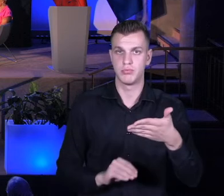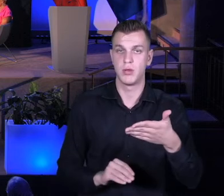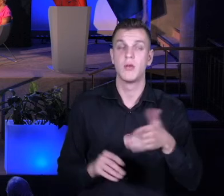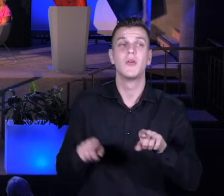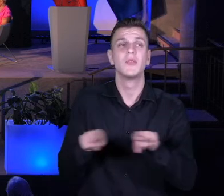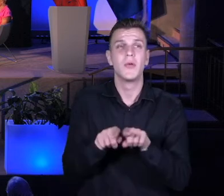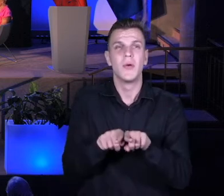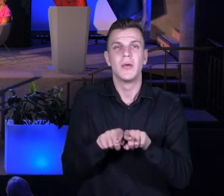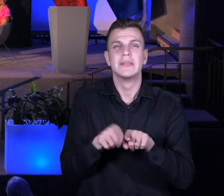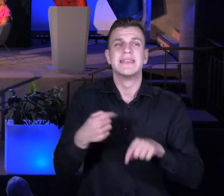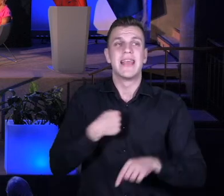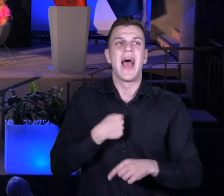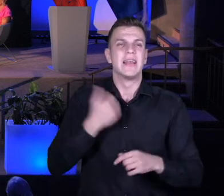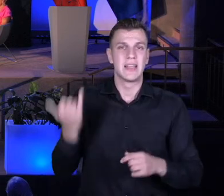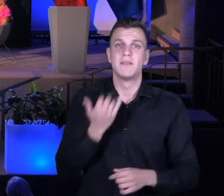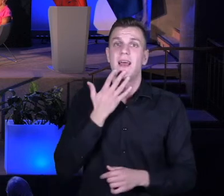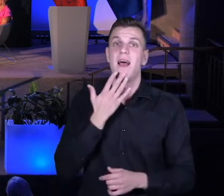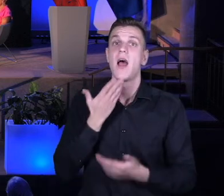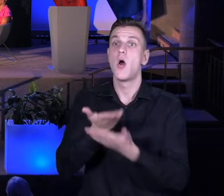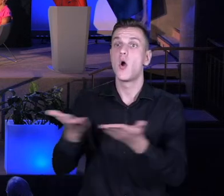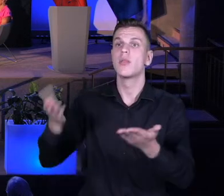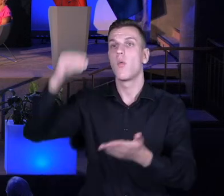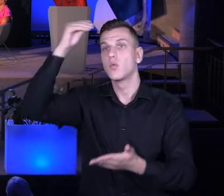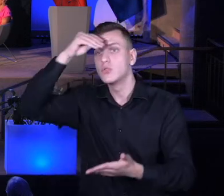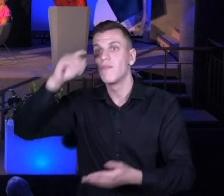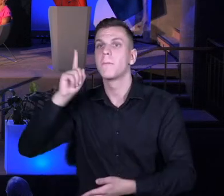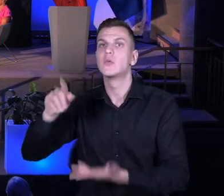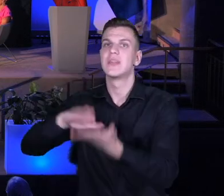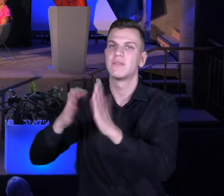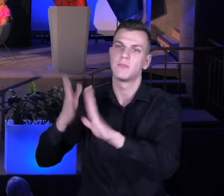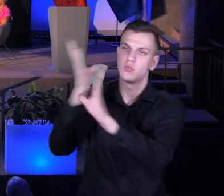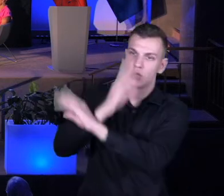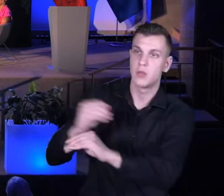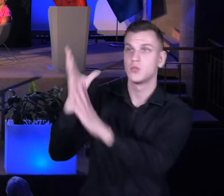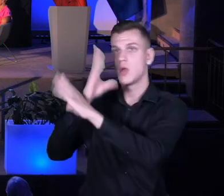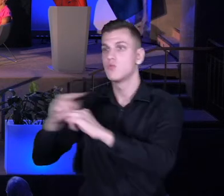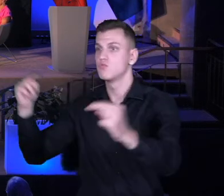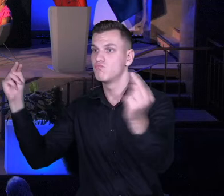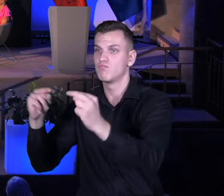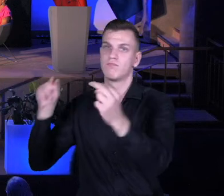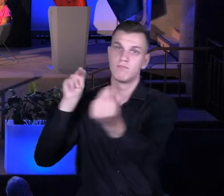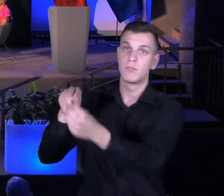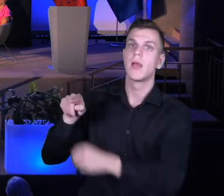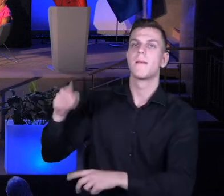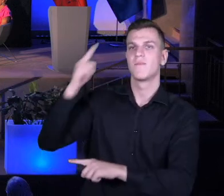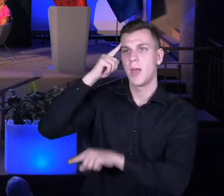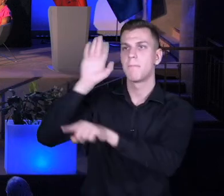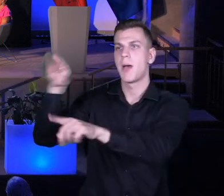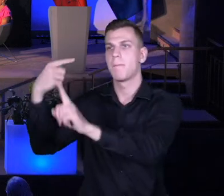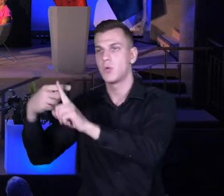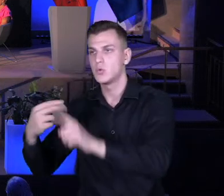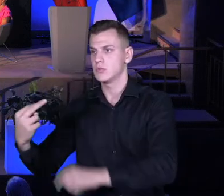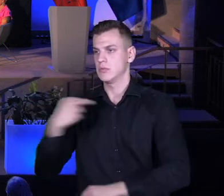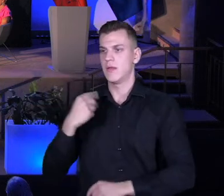ważne, żeby uczniowie sami zaczęli na siebie patrzeć takim przyjaznym okiem, żeby widzieli w sobie te mocne strony, bo przecież to była